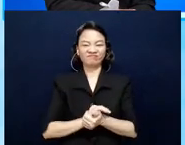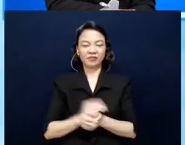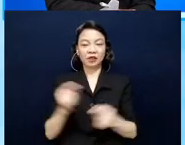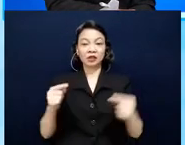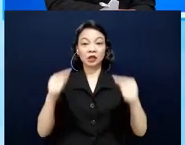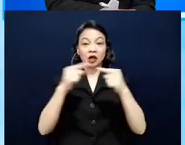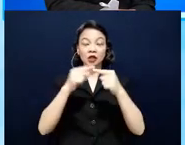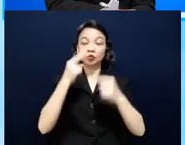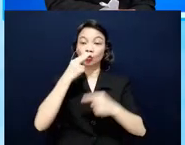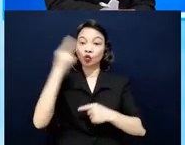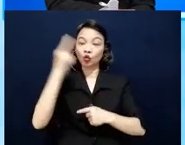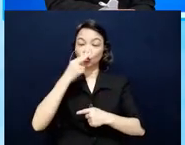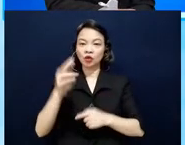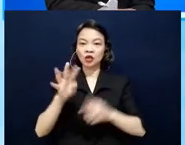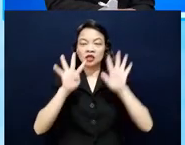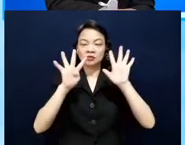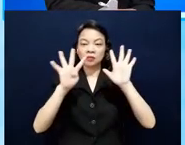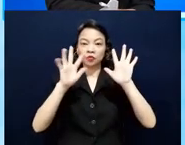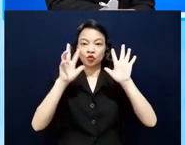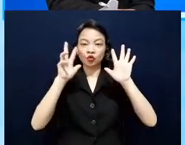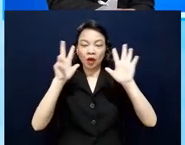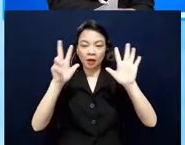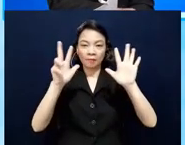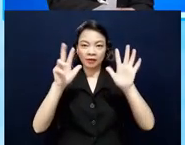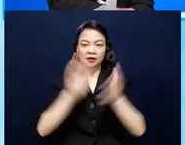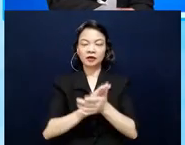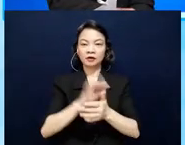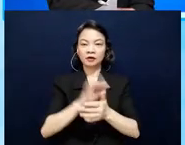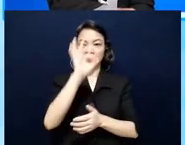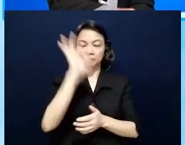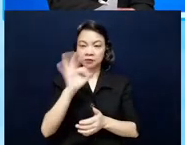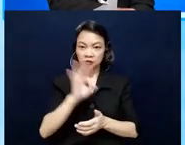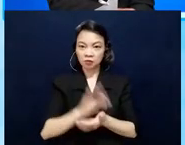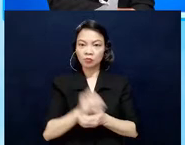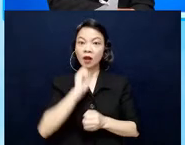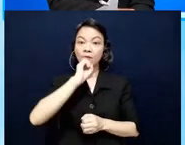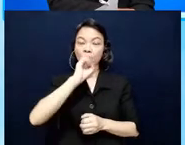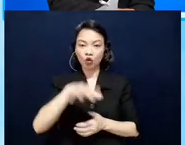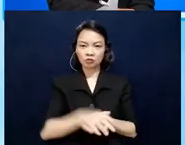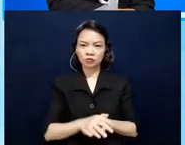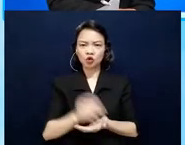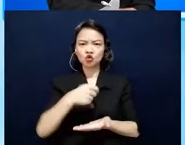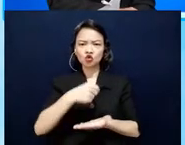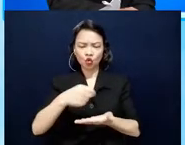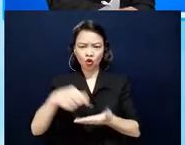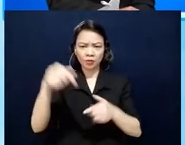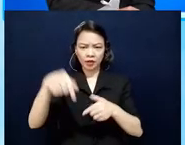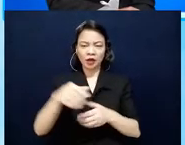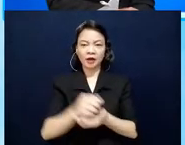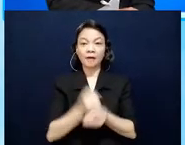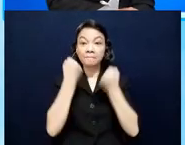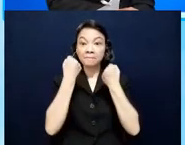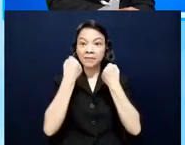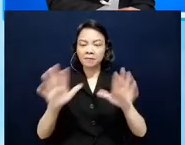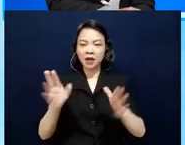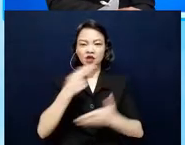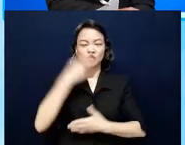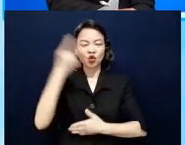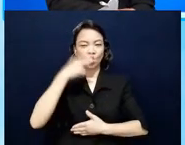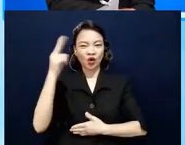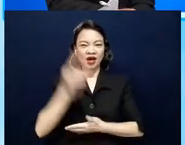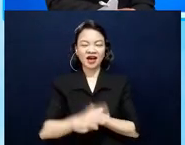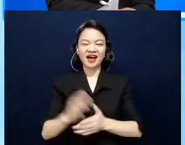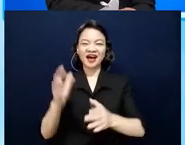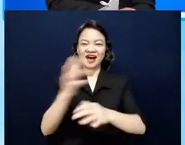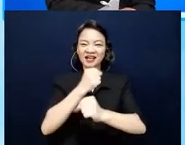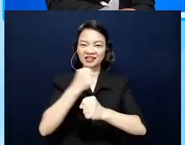adalah 98% pendidik sebaya juga melaporkan bahwa sekolah mereka kini bebas rokok sebagai hasil lobby mereka dan bagaimana